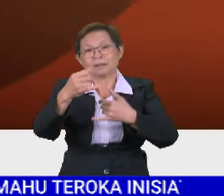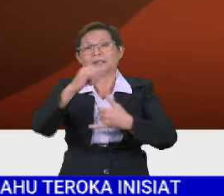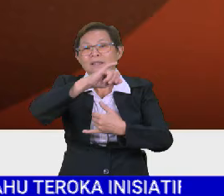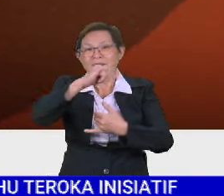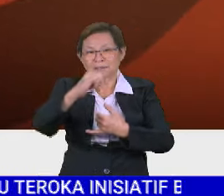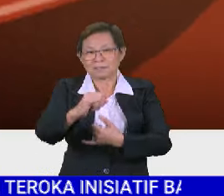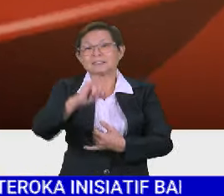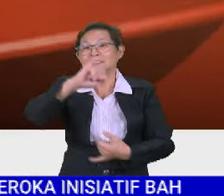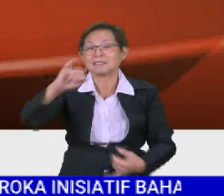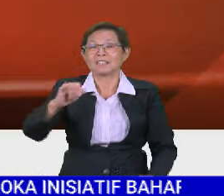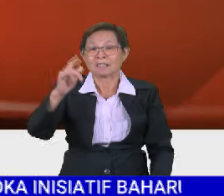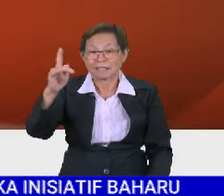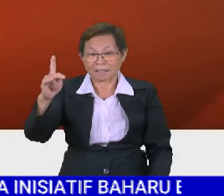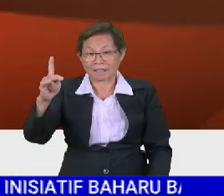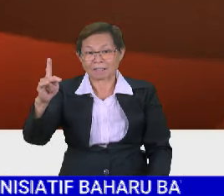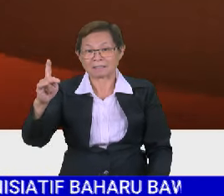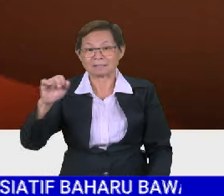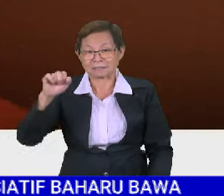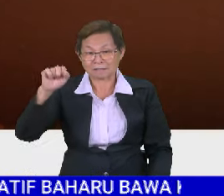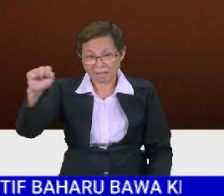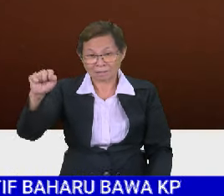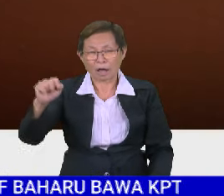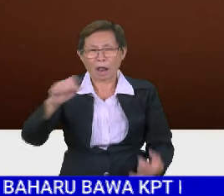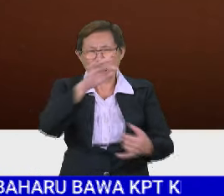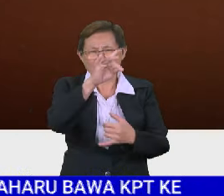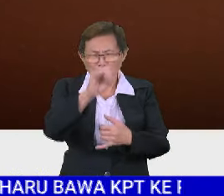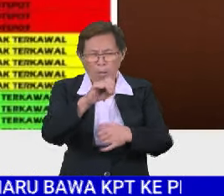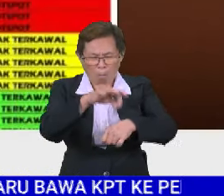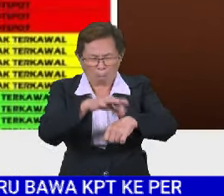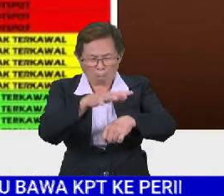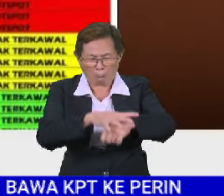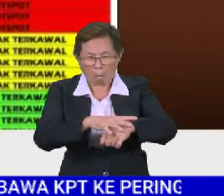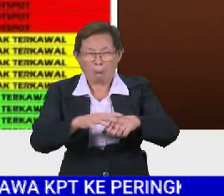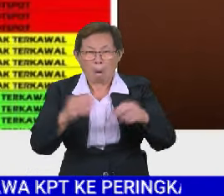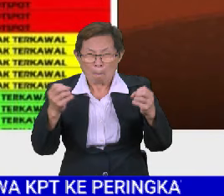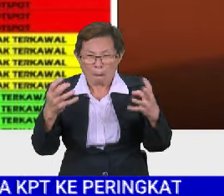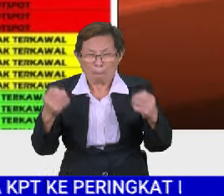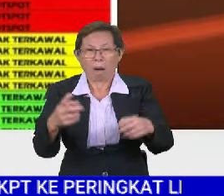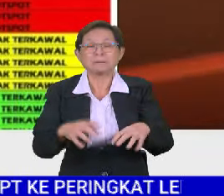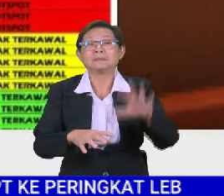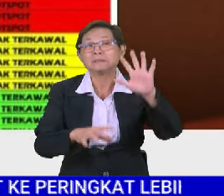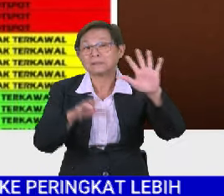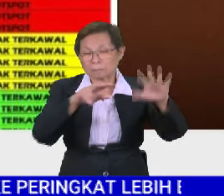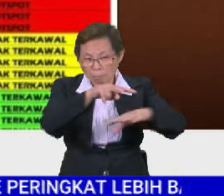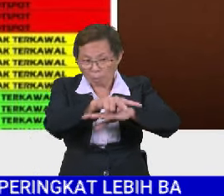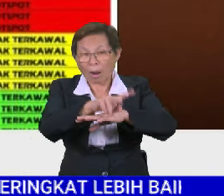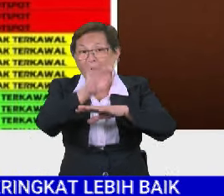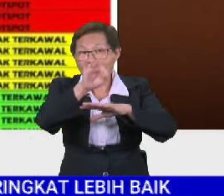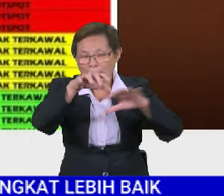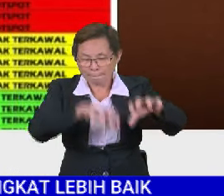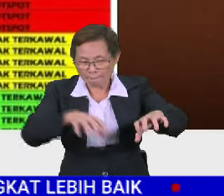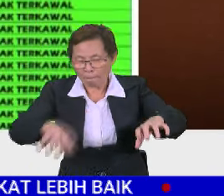kesehatan negeri Sabah terdapat 80 wabak aktif dengki yang dipantau di Lapang daerah daerah